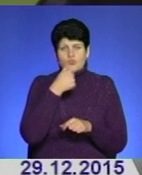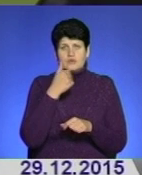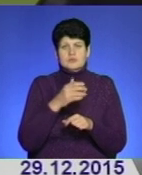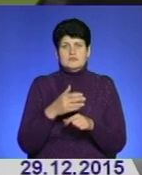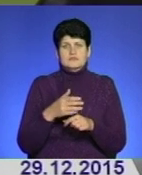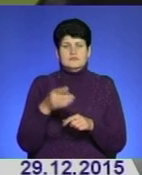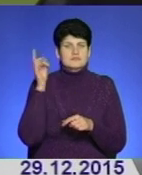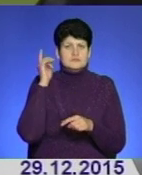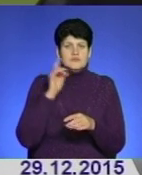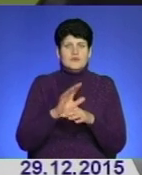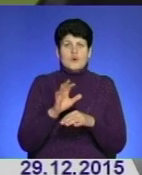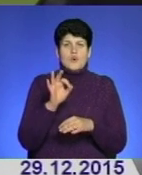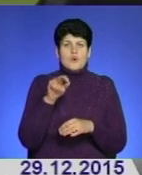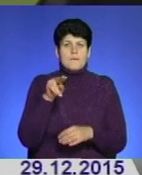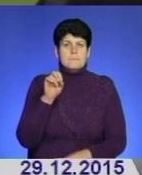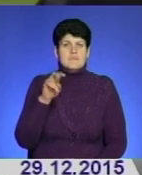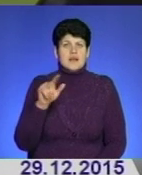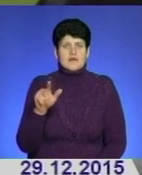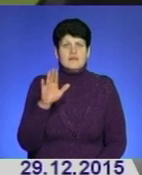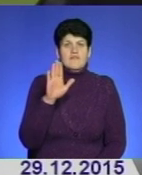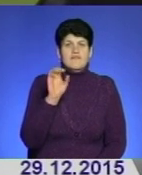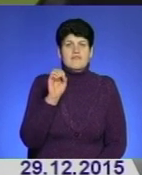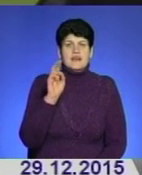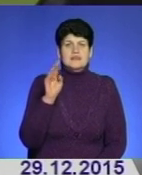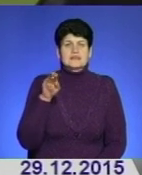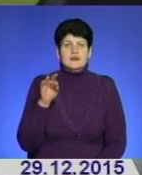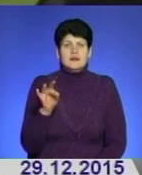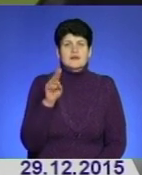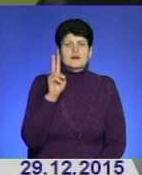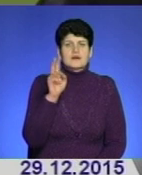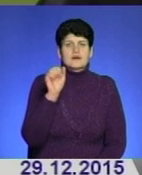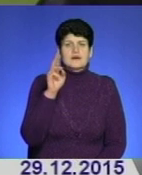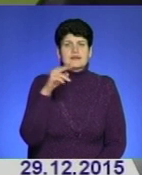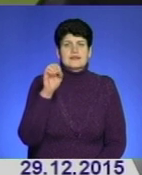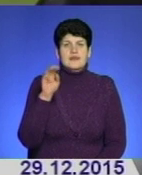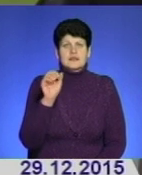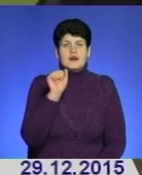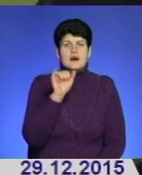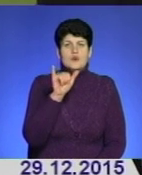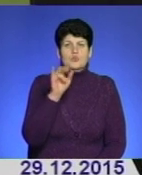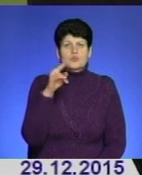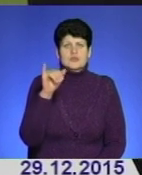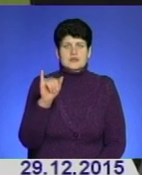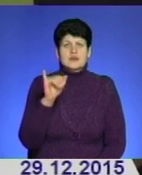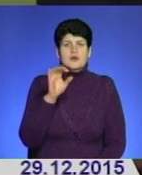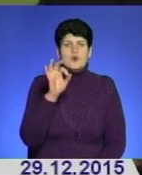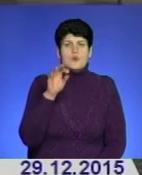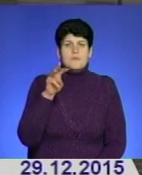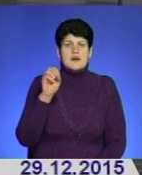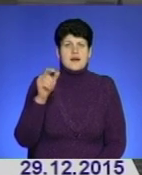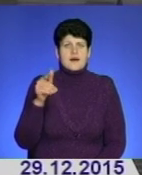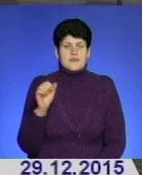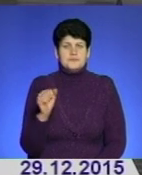випуску, Опеля, Вектри, Кадети, Ауді попадалися, Омеги і так далі, тому